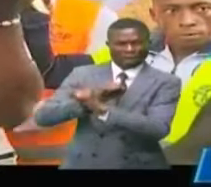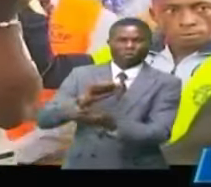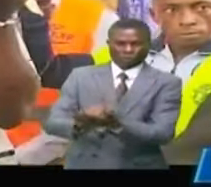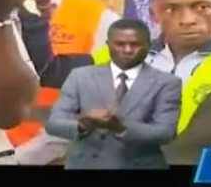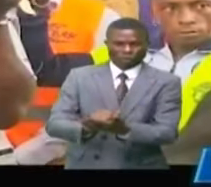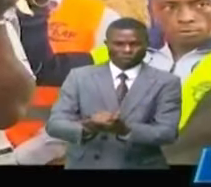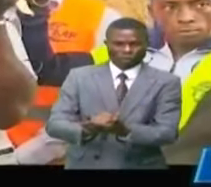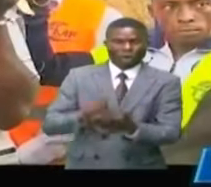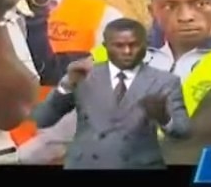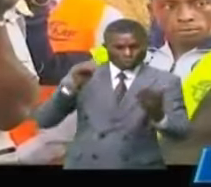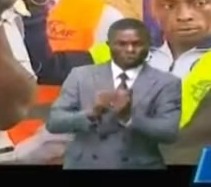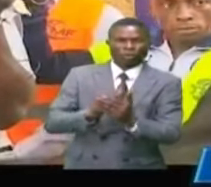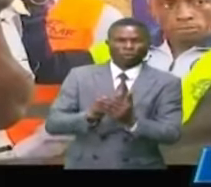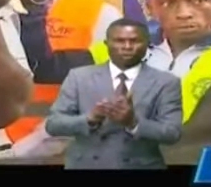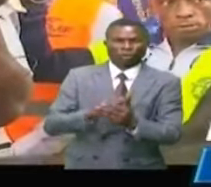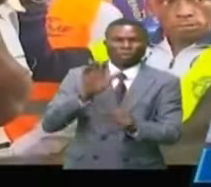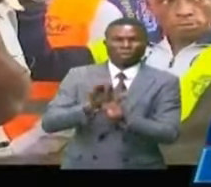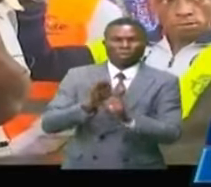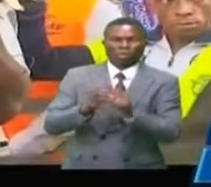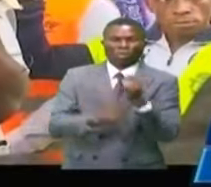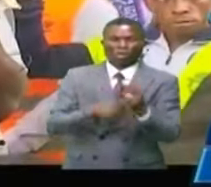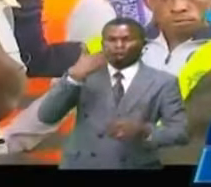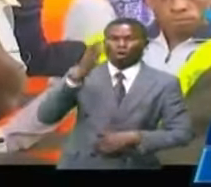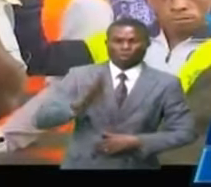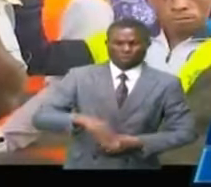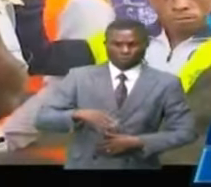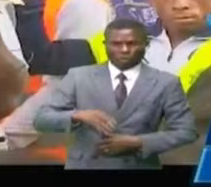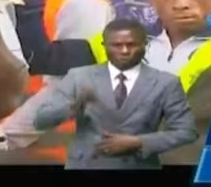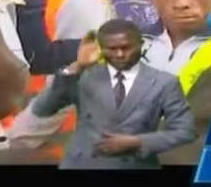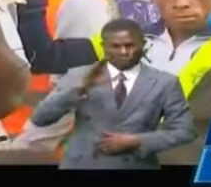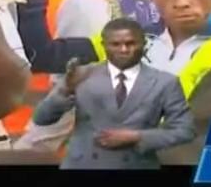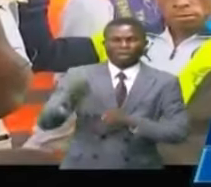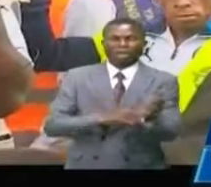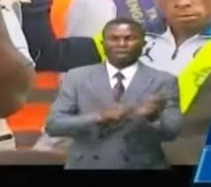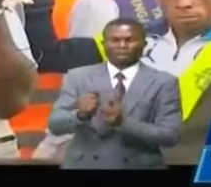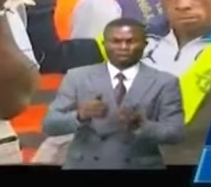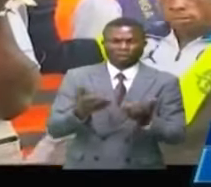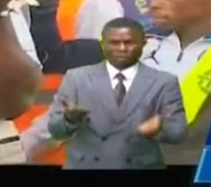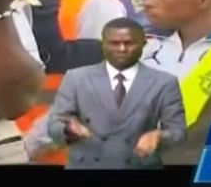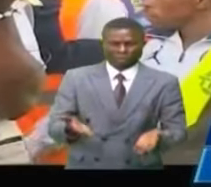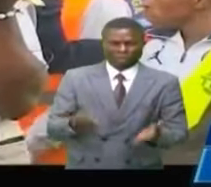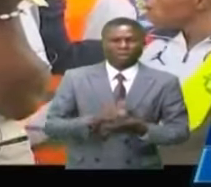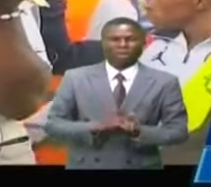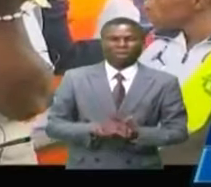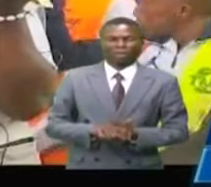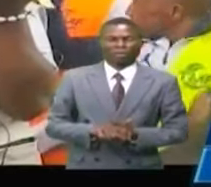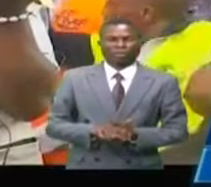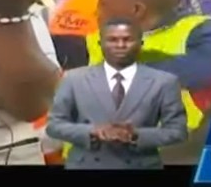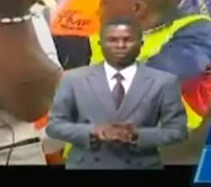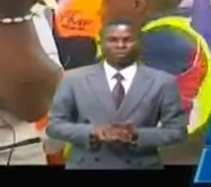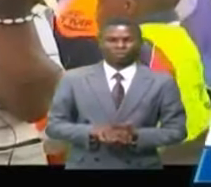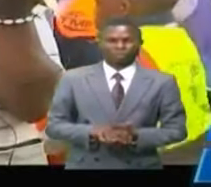de plusieurs démagogues qui défilent devant eux.